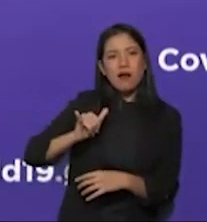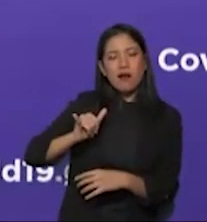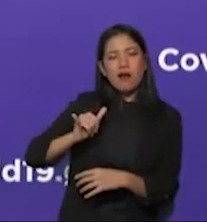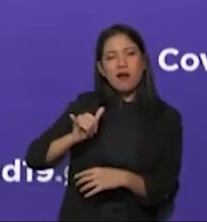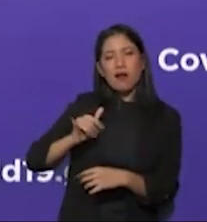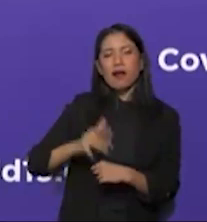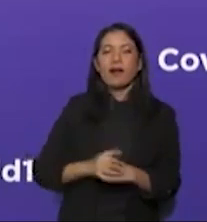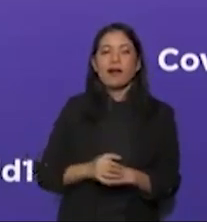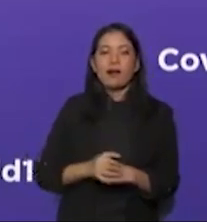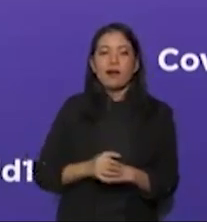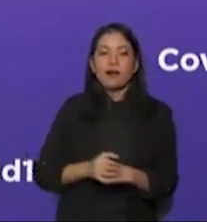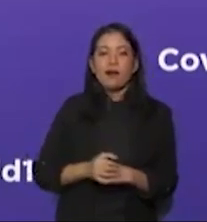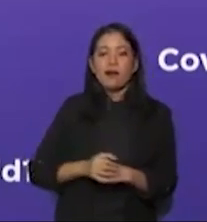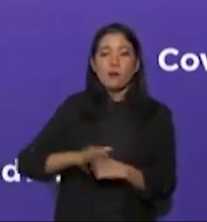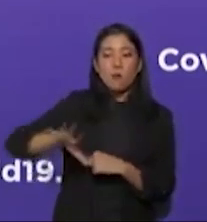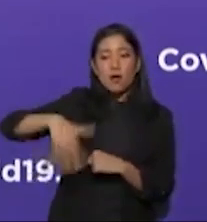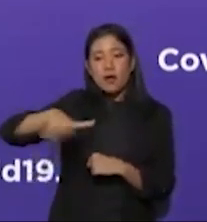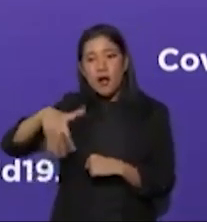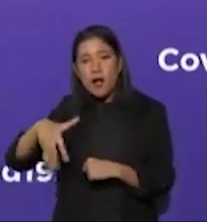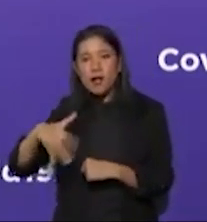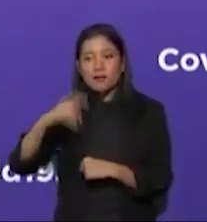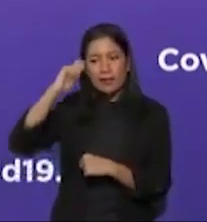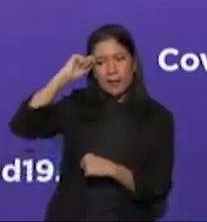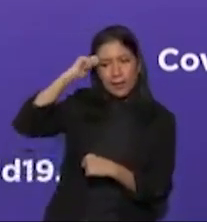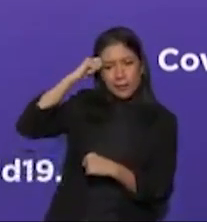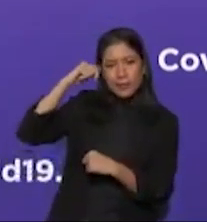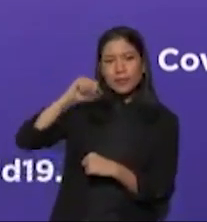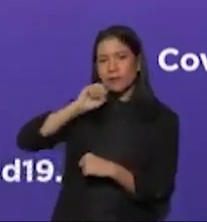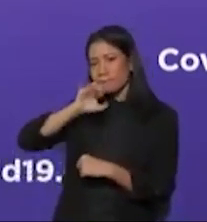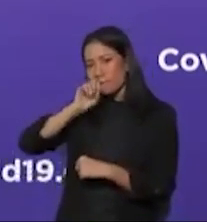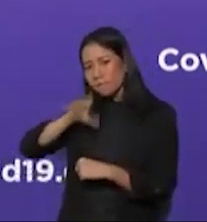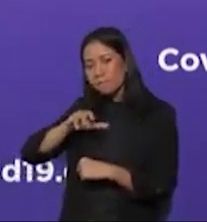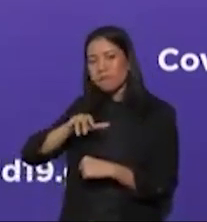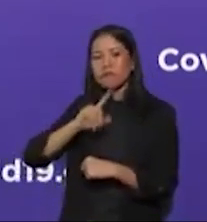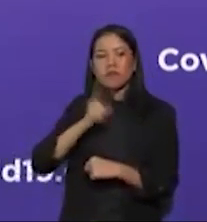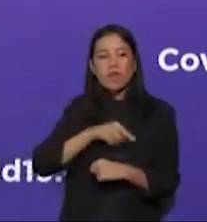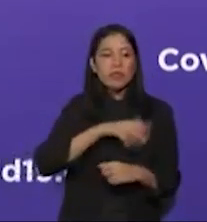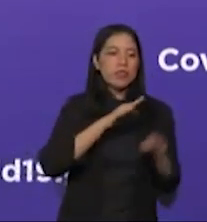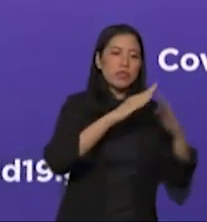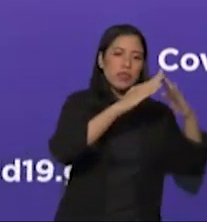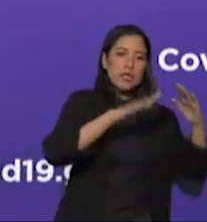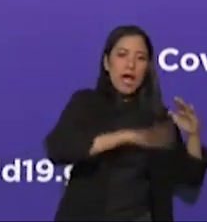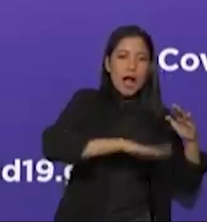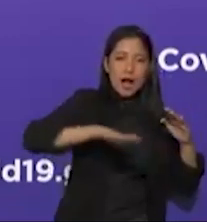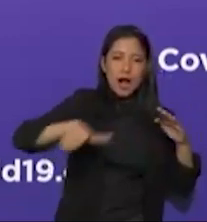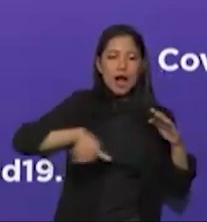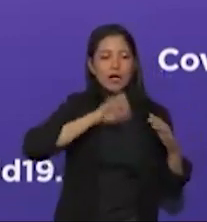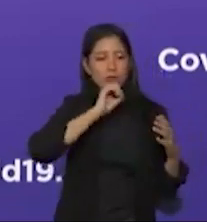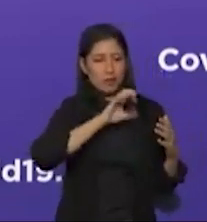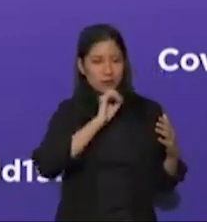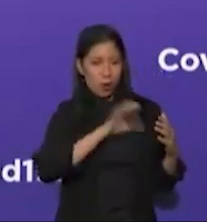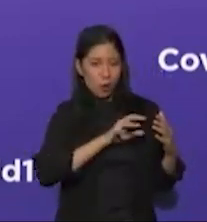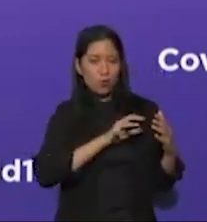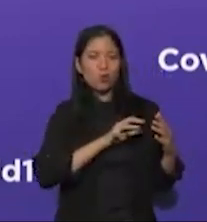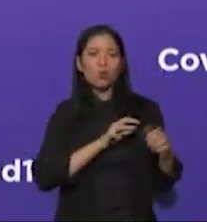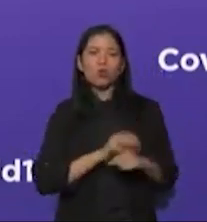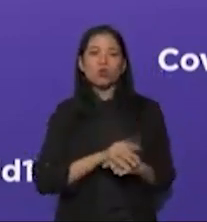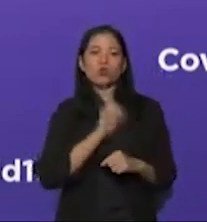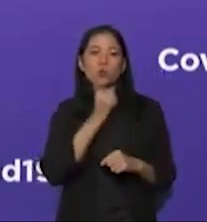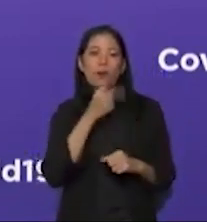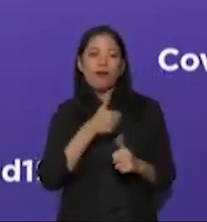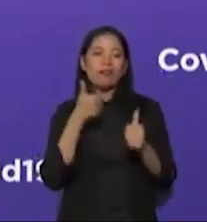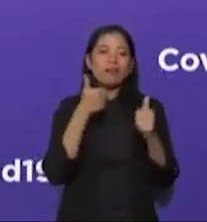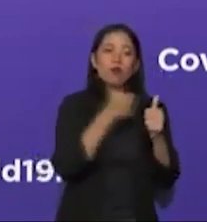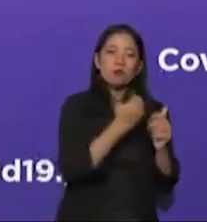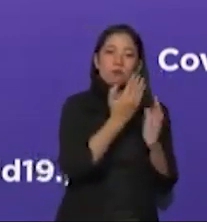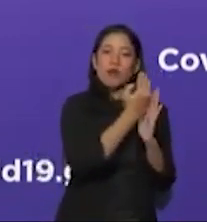kita agar mematuhi protokol kesehatan yang telah ditetapkan oleh pemerintah dengan cara seperti